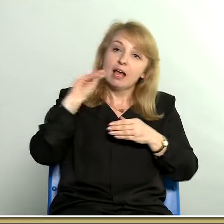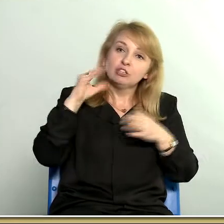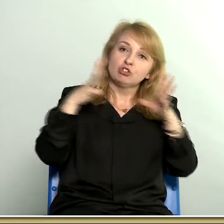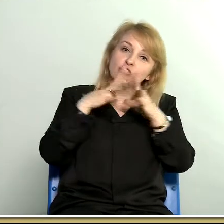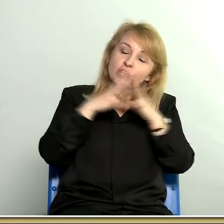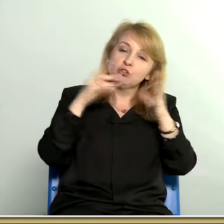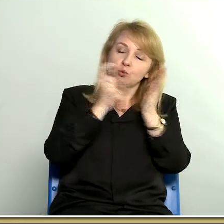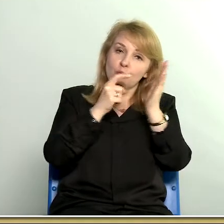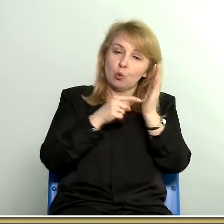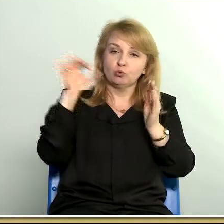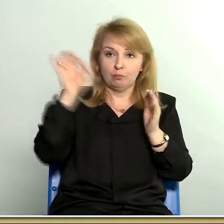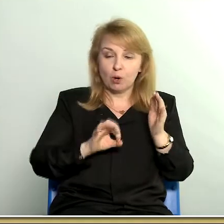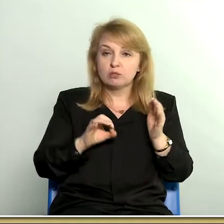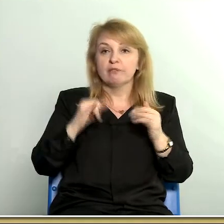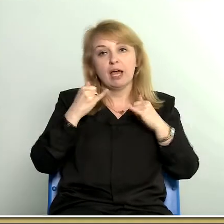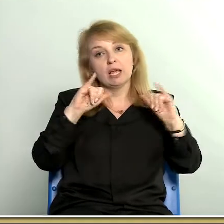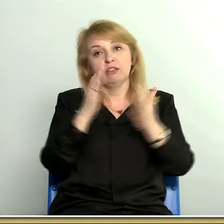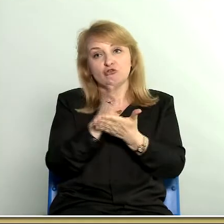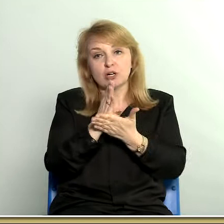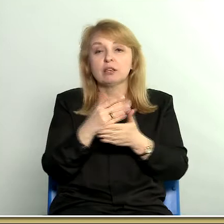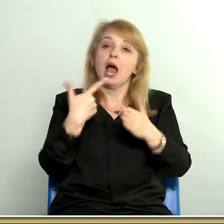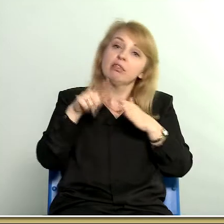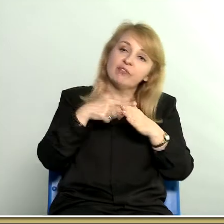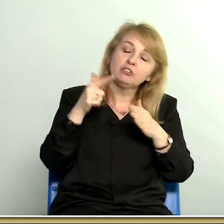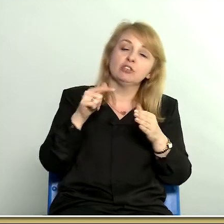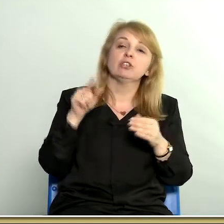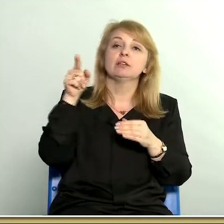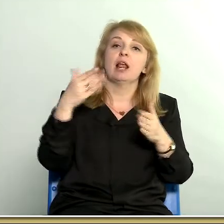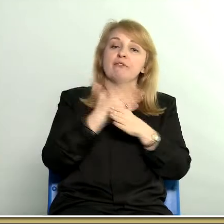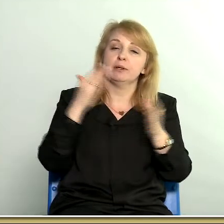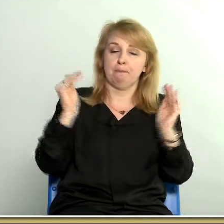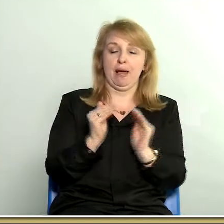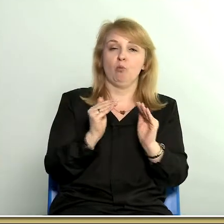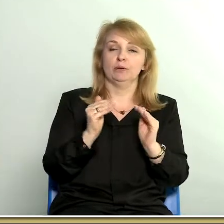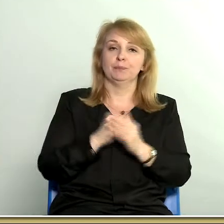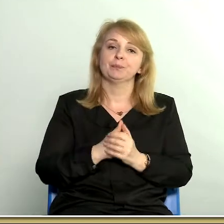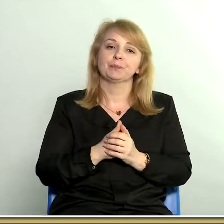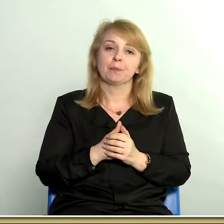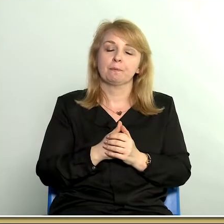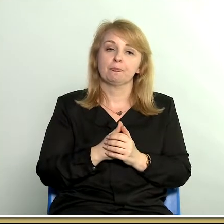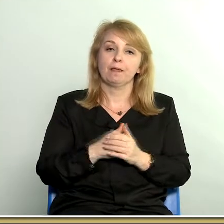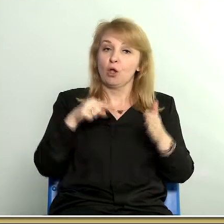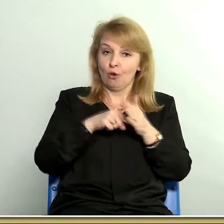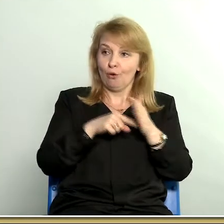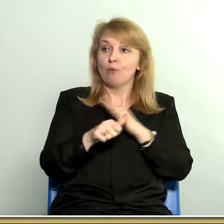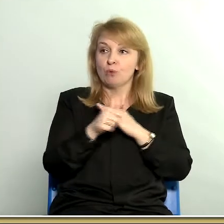punktów procentowych w przypadku średnich przedsiębiorstw i 20, jeżeli chodzi o małe firmy. To